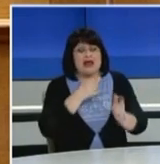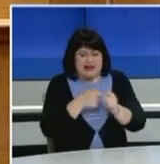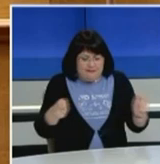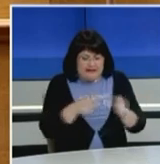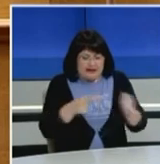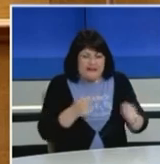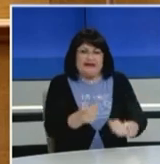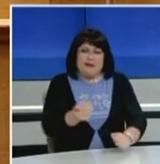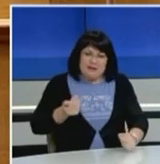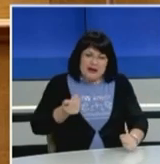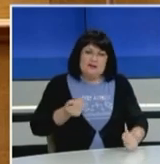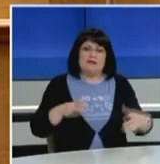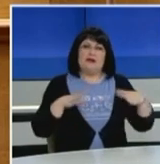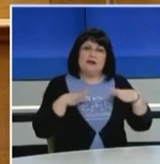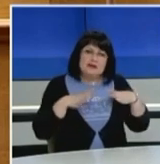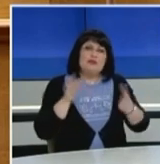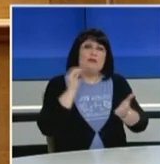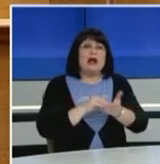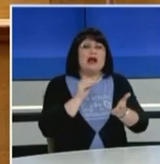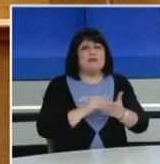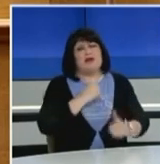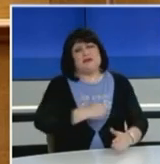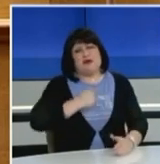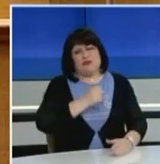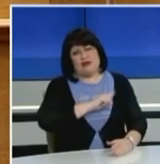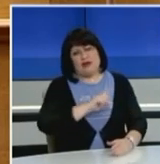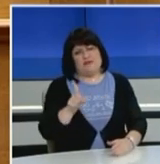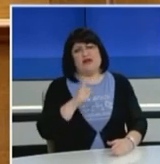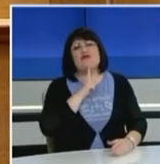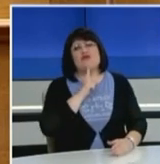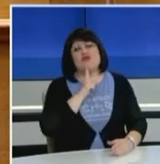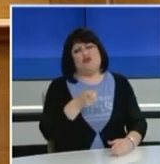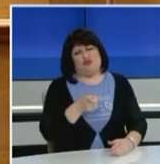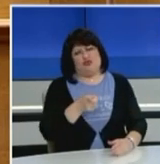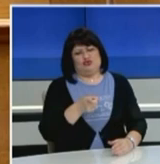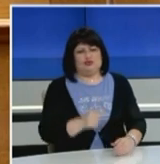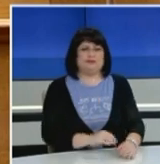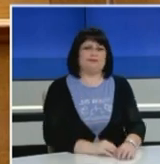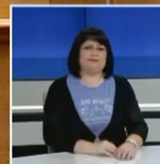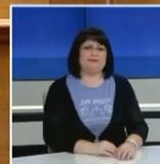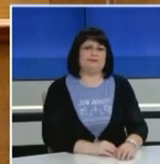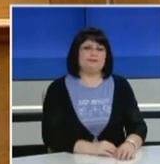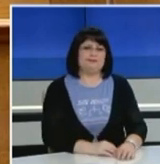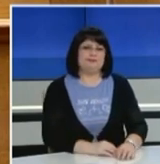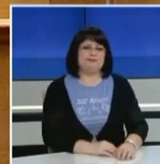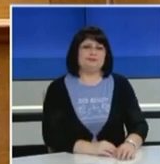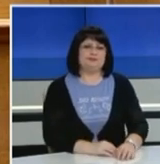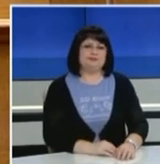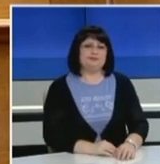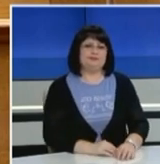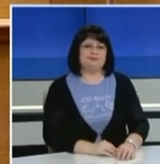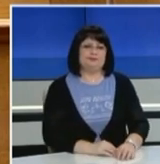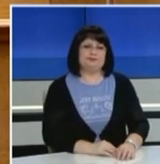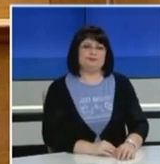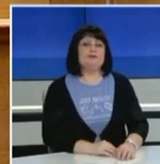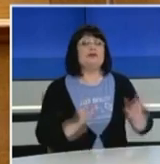μέτρα προκειμένου να μην επαναληφθούν στο μέλλον τέτοια τραγικά περιστατικά. Μόνο που